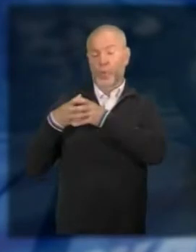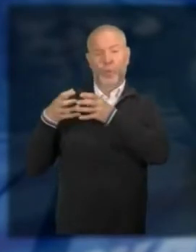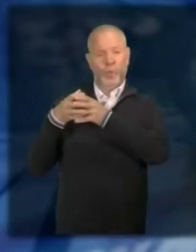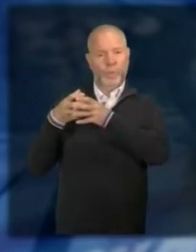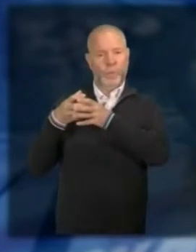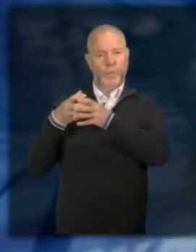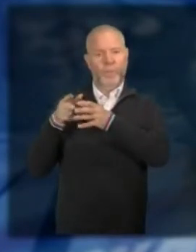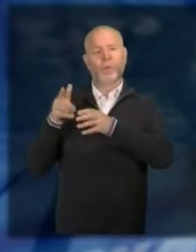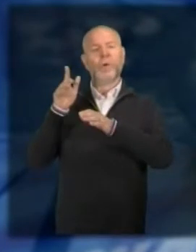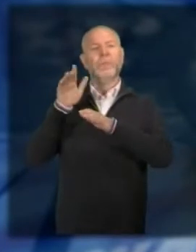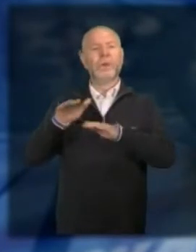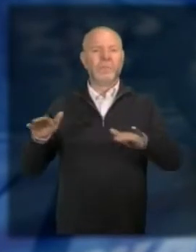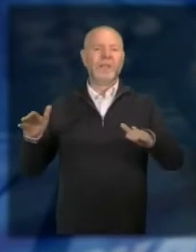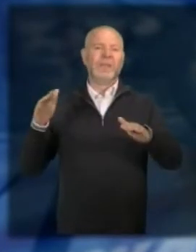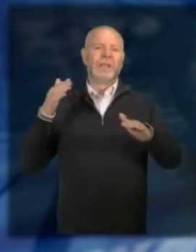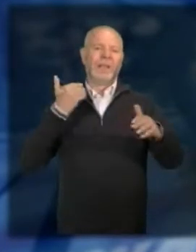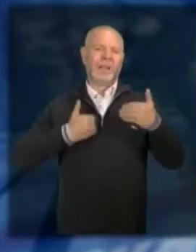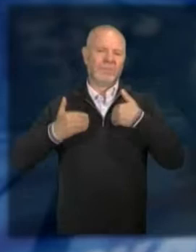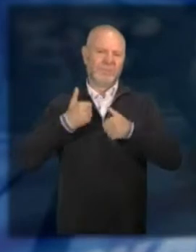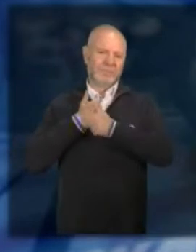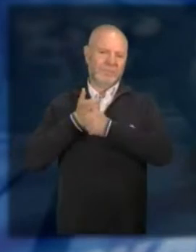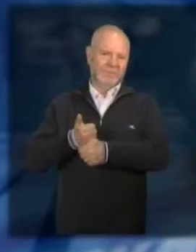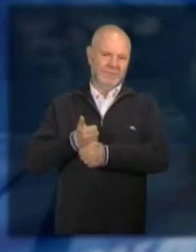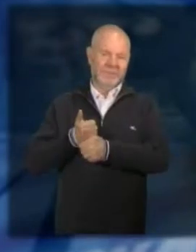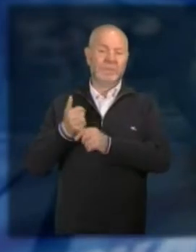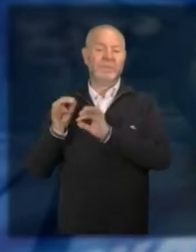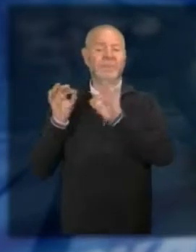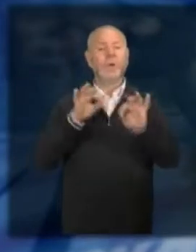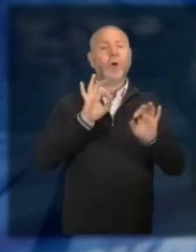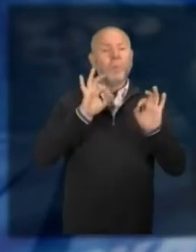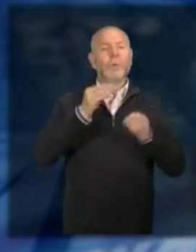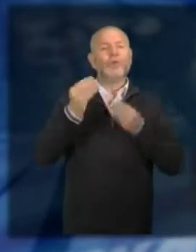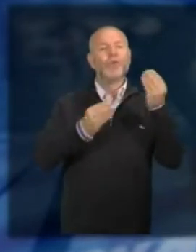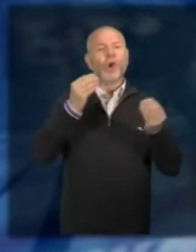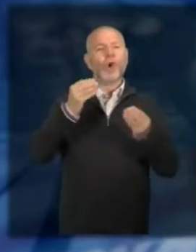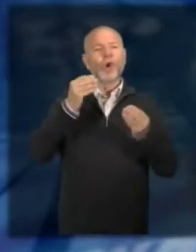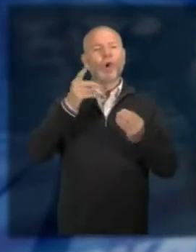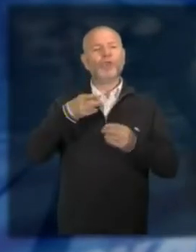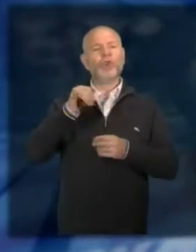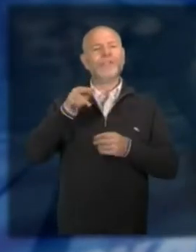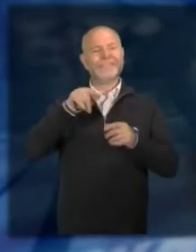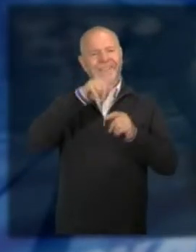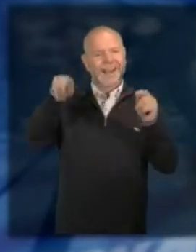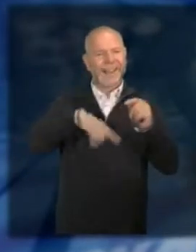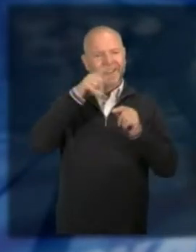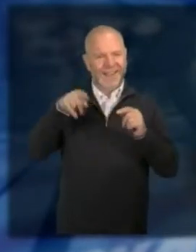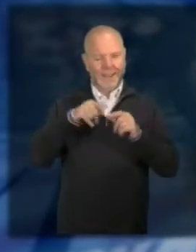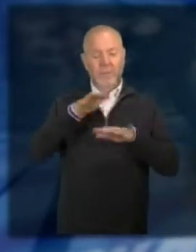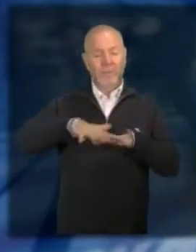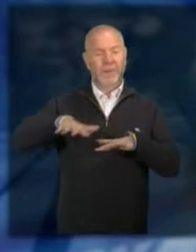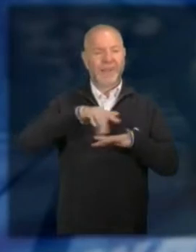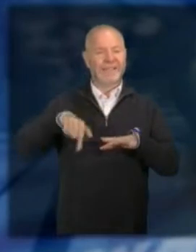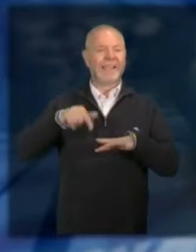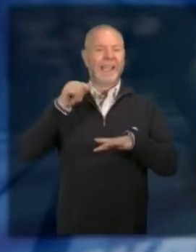agli educatori un gruppo di bambini e ragazzi seguiti dal consorzio alle giostre del Luna Park di Piazza Fratelli Bandiera a Intra. Erano circa